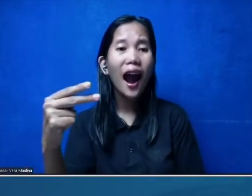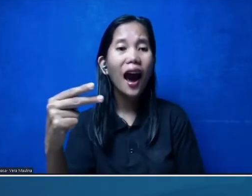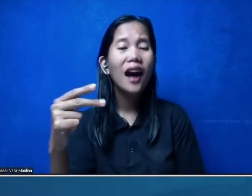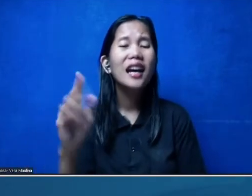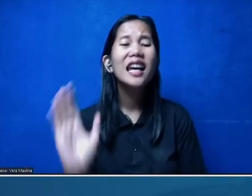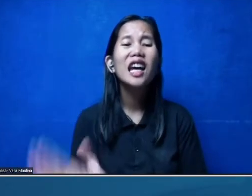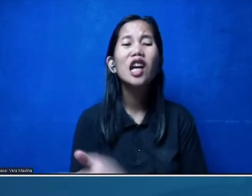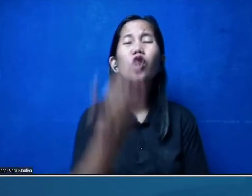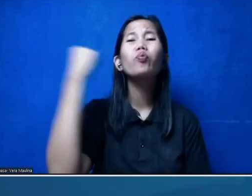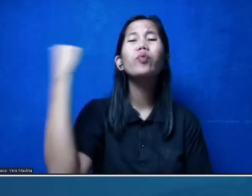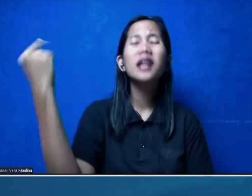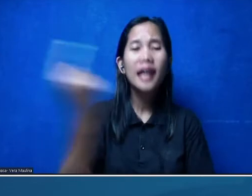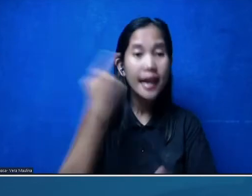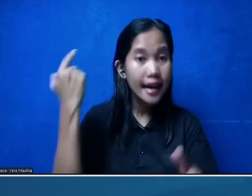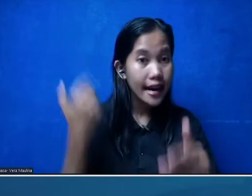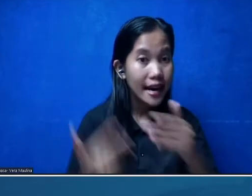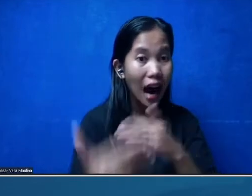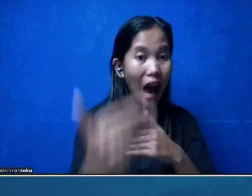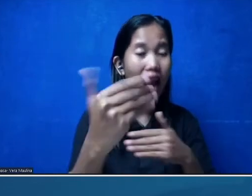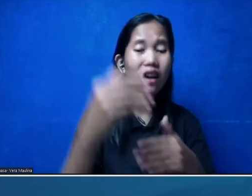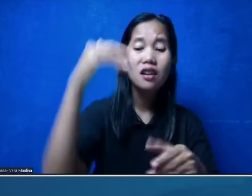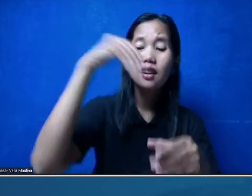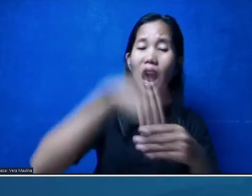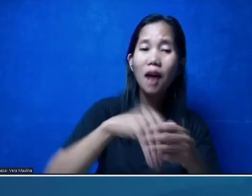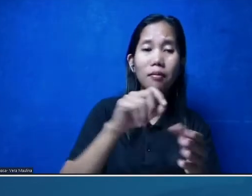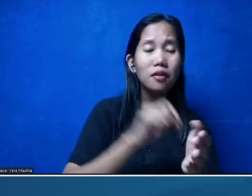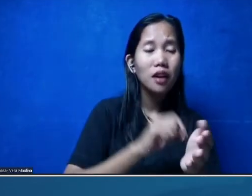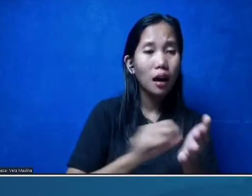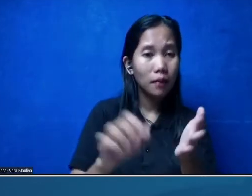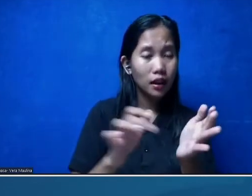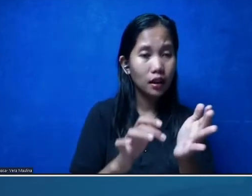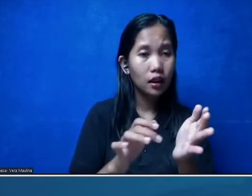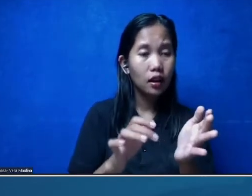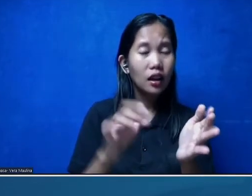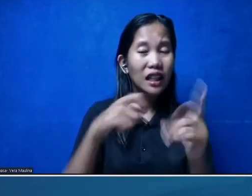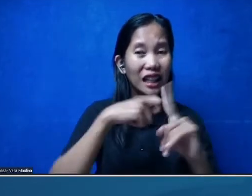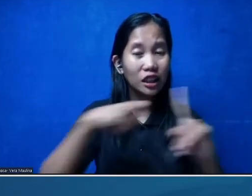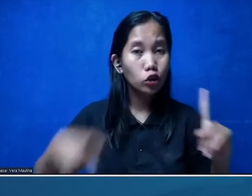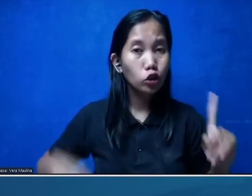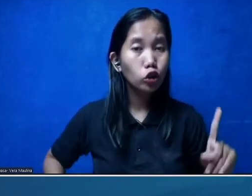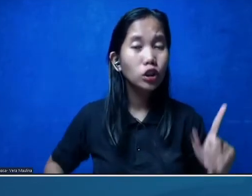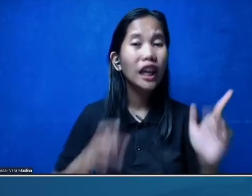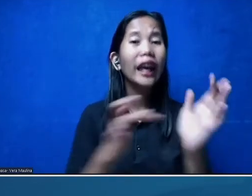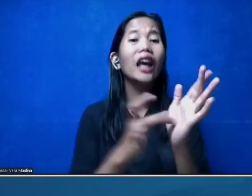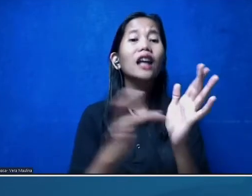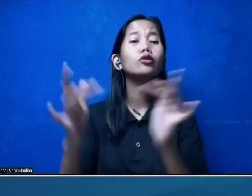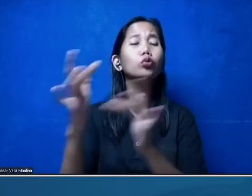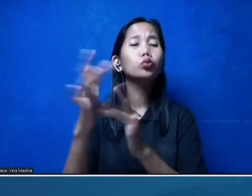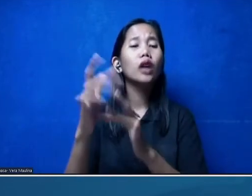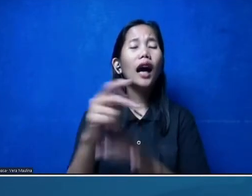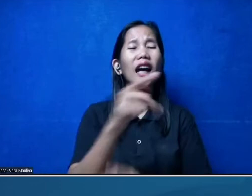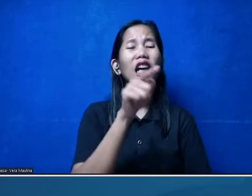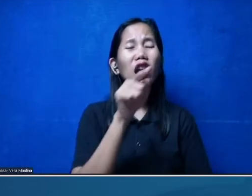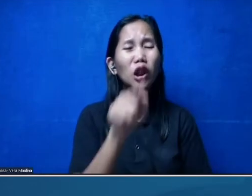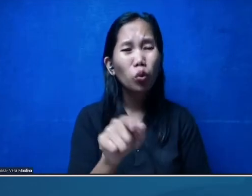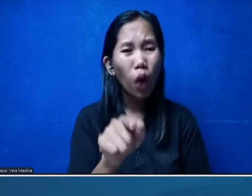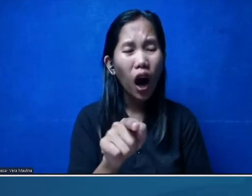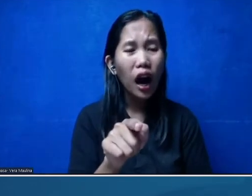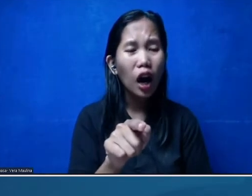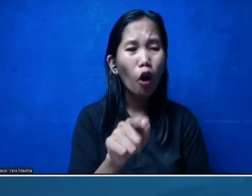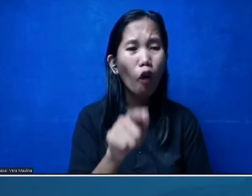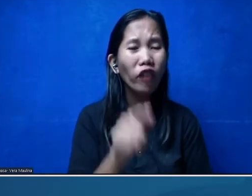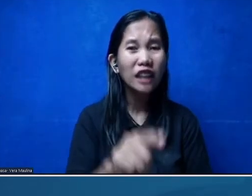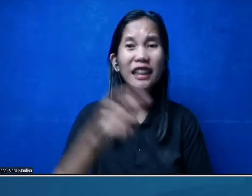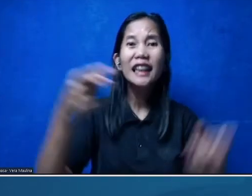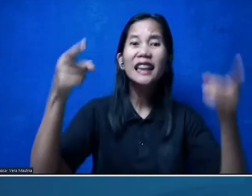ya Itu adalah konsekuensi yang terjadi ya maut yang dimaksud disini bukanlah maut yang kita alami kematian sekarang